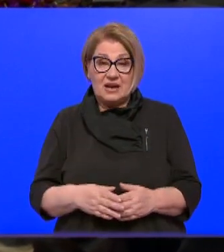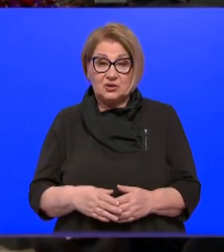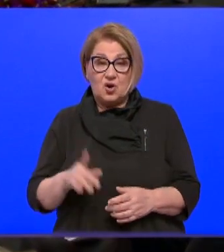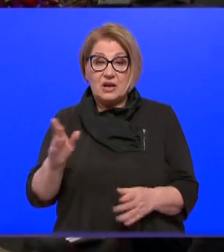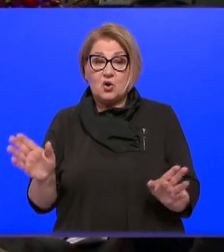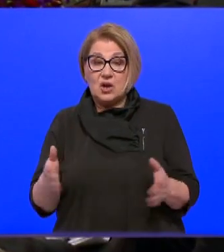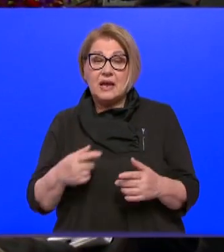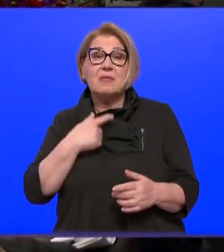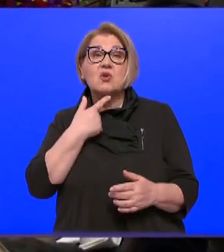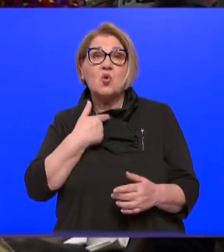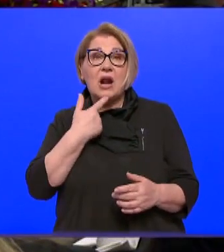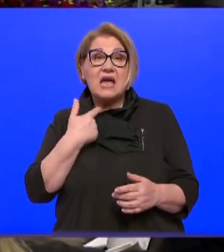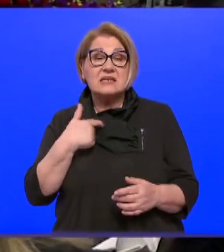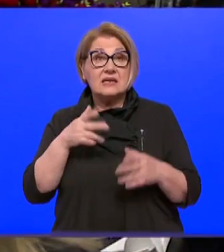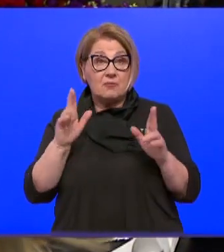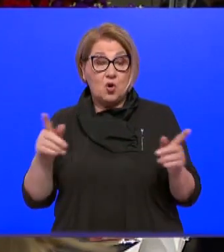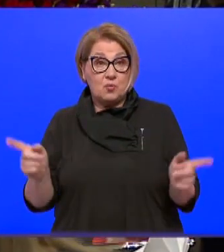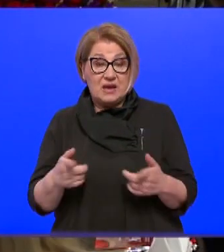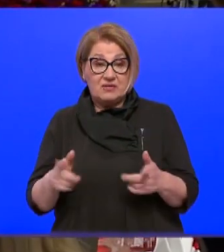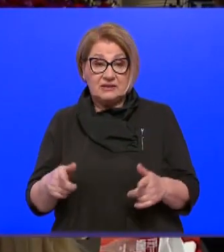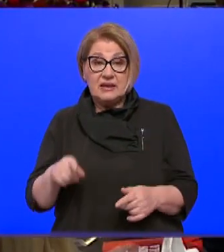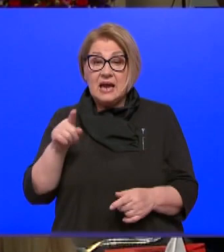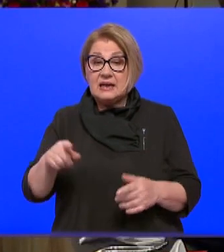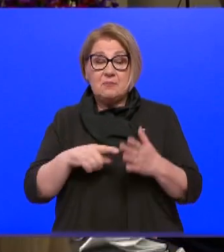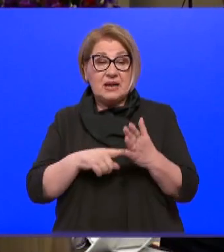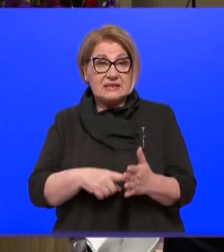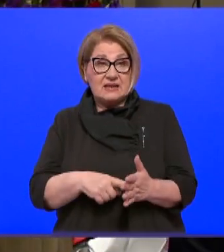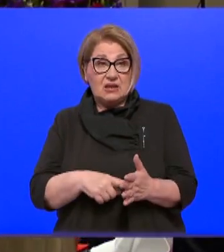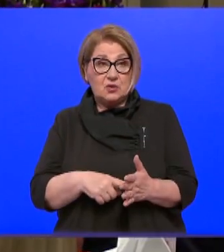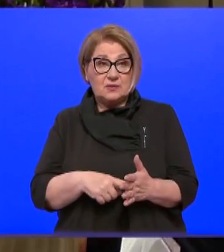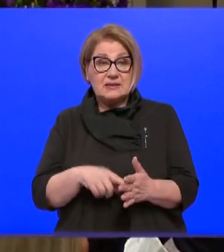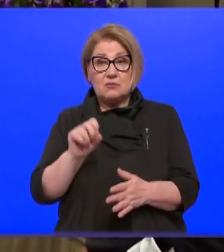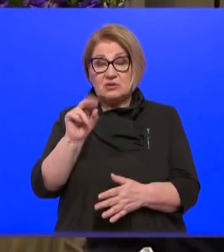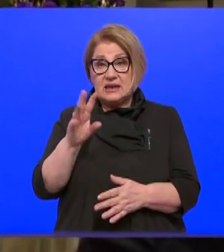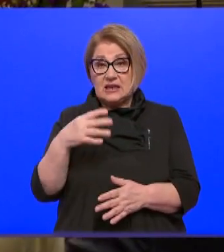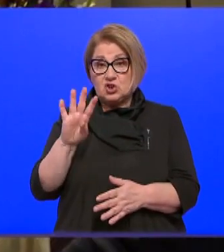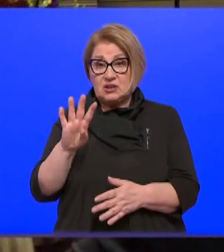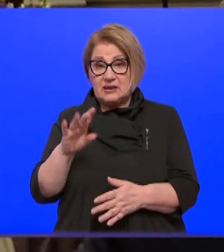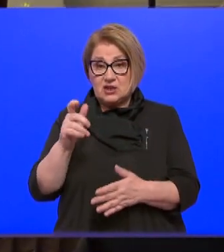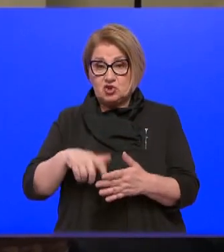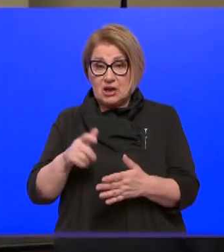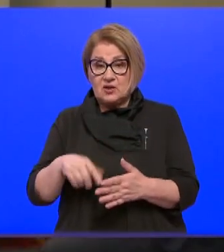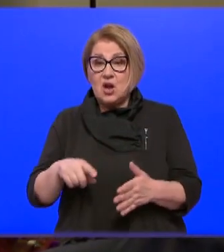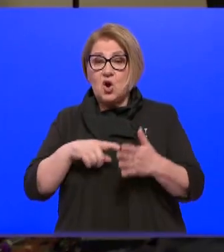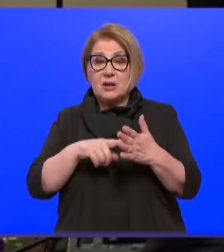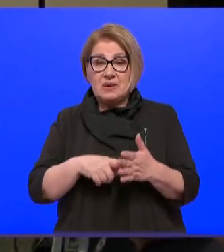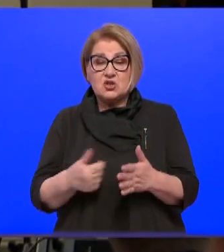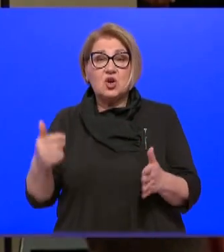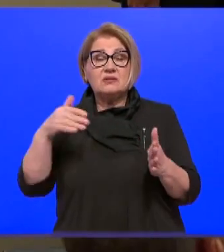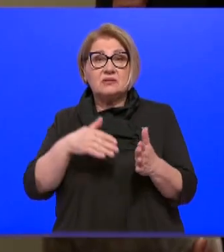koji nemaju glasnice, a mogu pjevati. Ali oni ne predstavljaju samo 13-14 članova zbora, oni predstavljaju